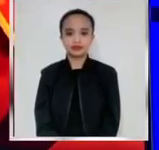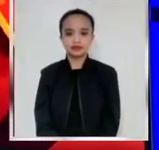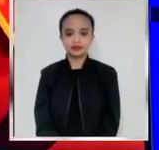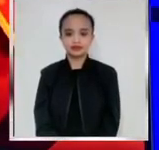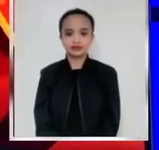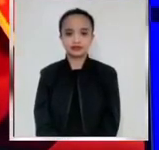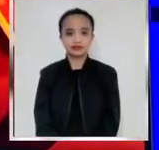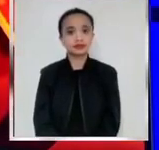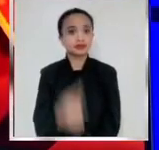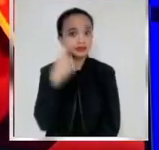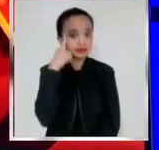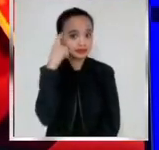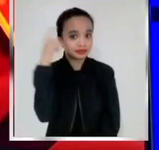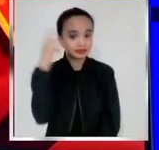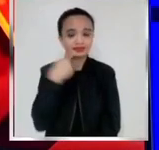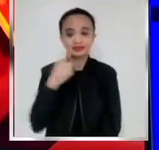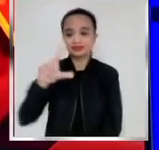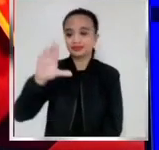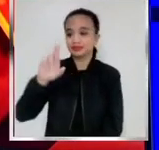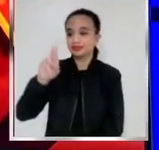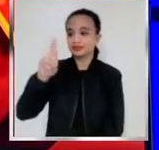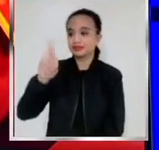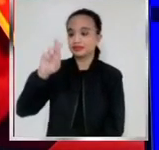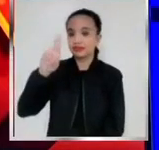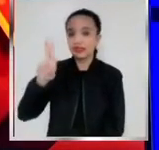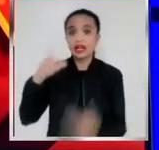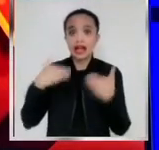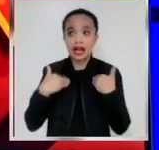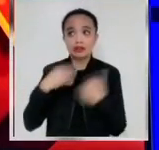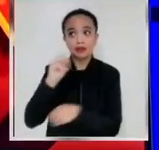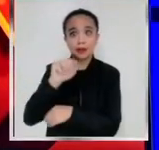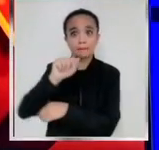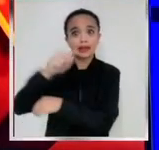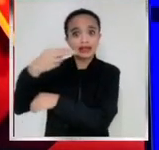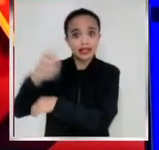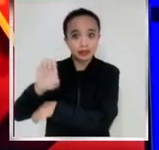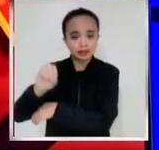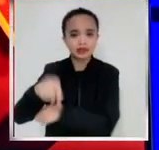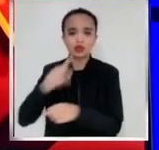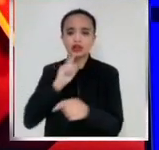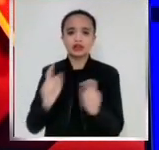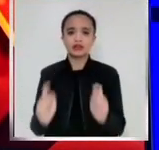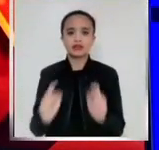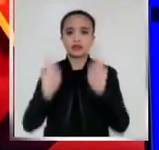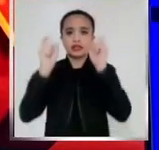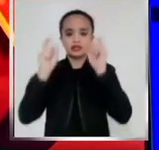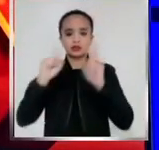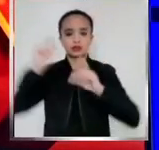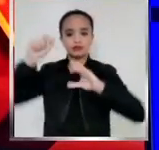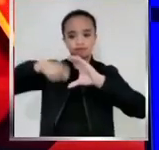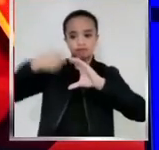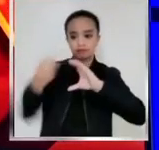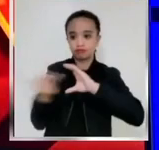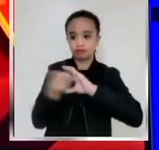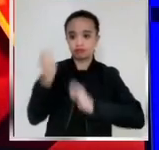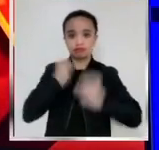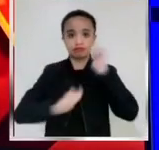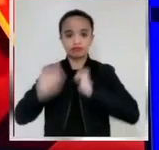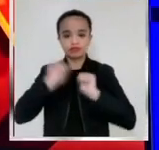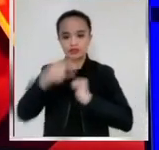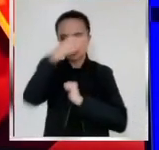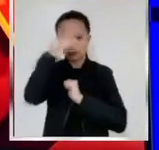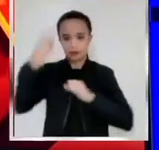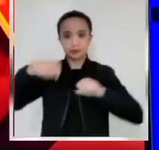Imagine, may Ruru Madrid na, may Mateo Gudicelli pa. Instant click daw agad sa set ang dalawang bida ng Black Rider na sa teaser pa